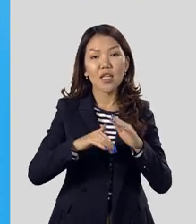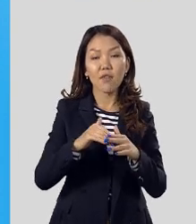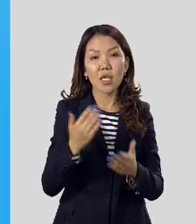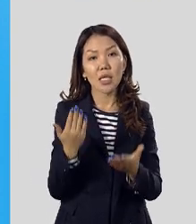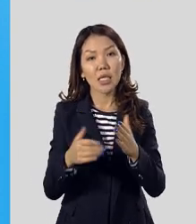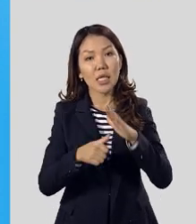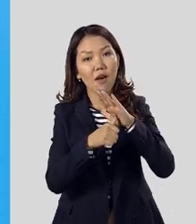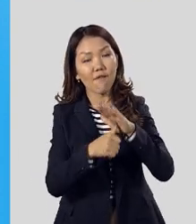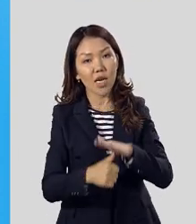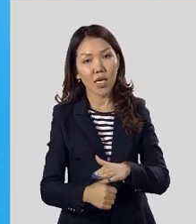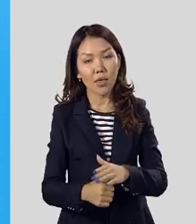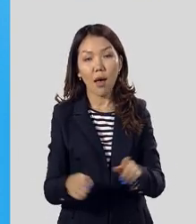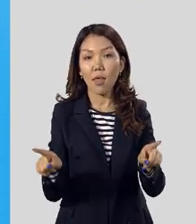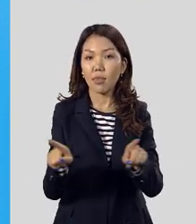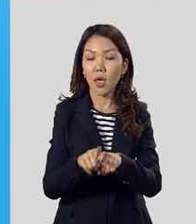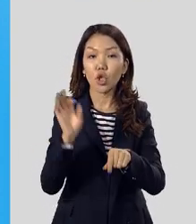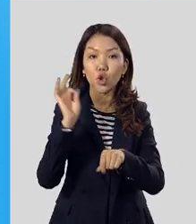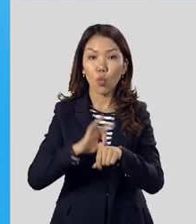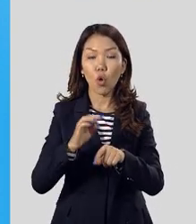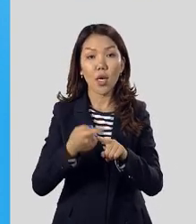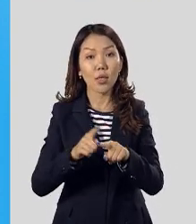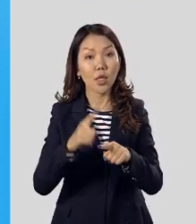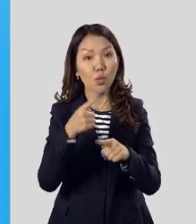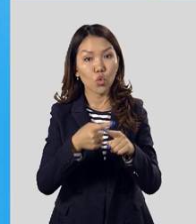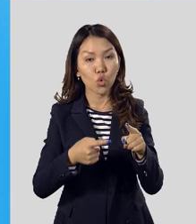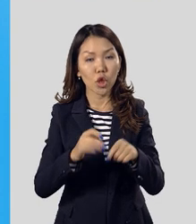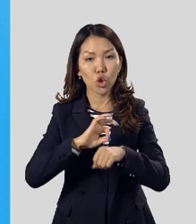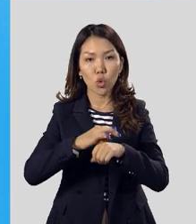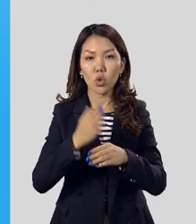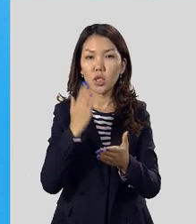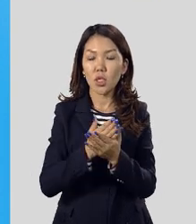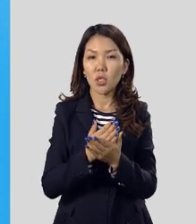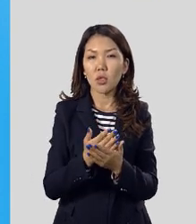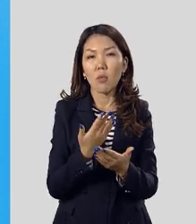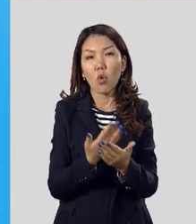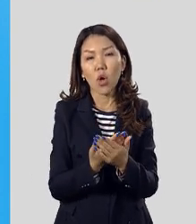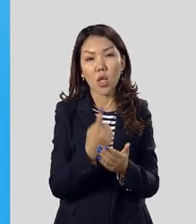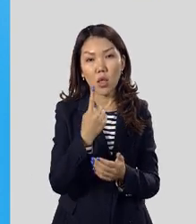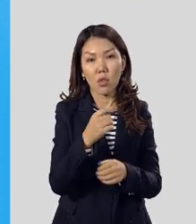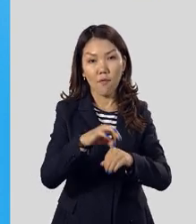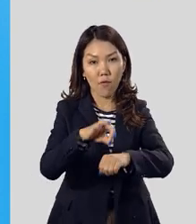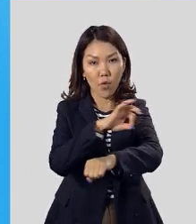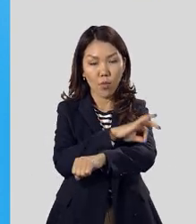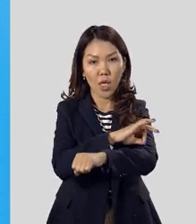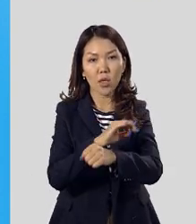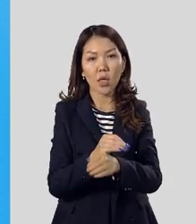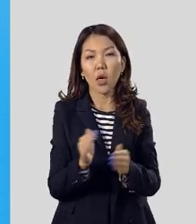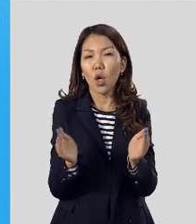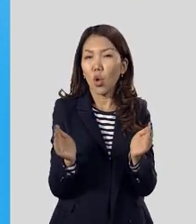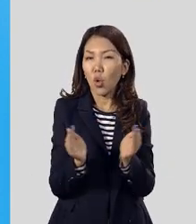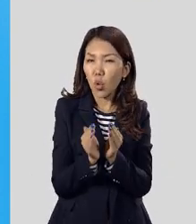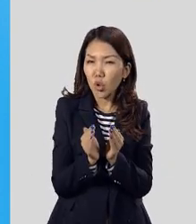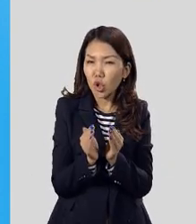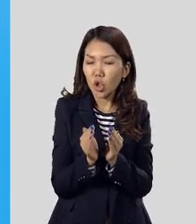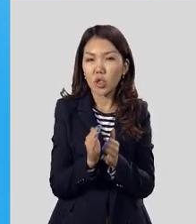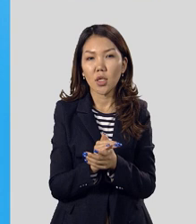также боль. А еще на этом участке кожи расположены около 1 метра крошечных